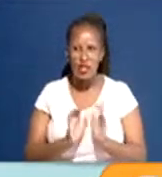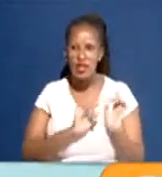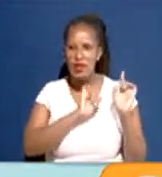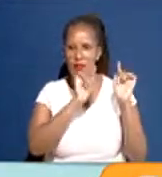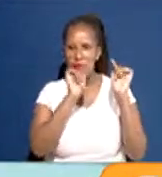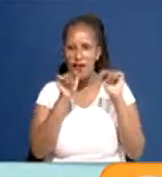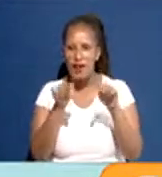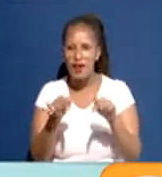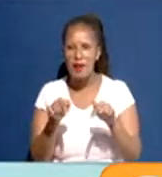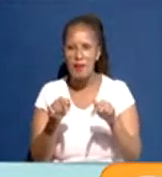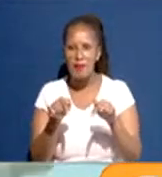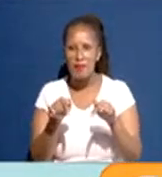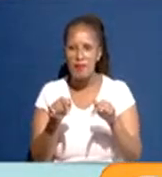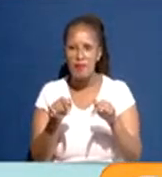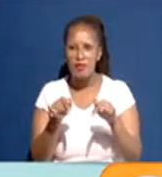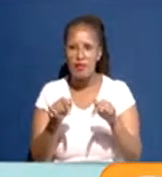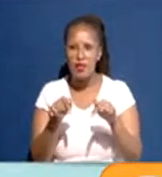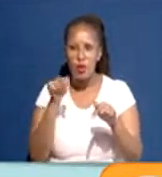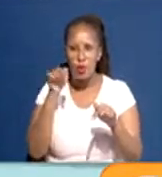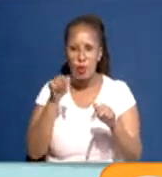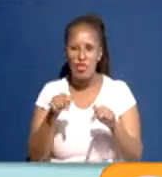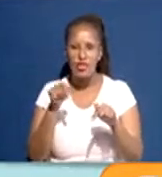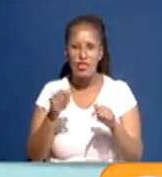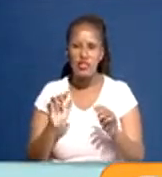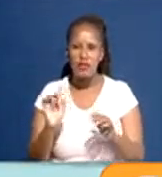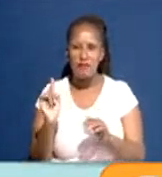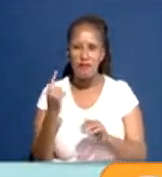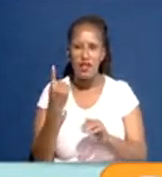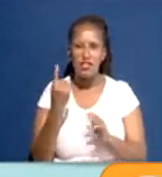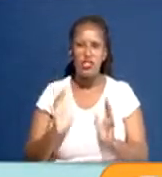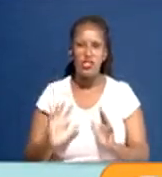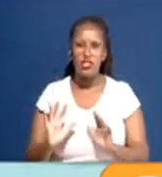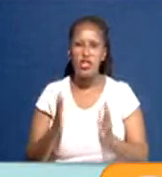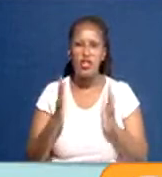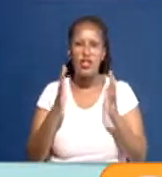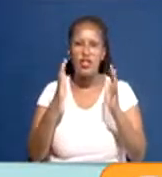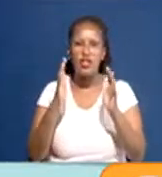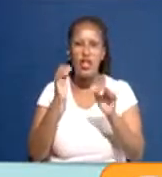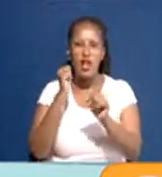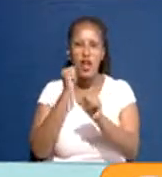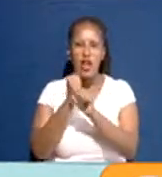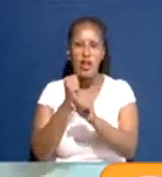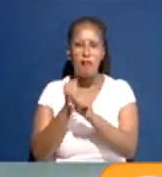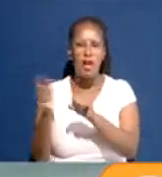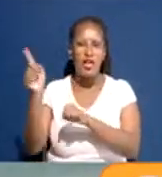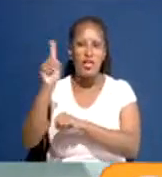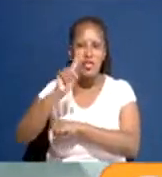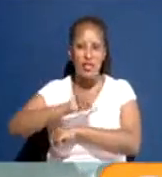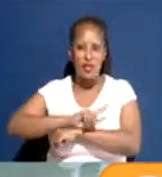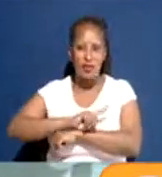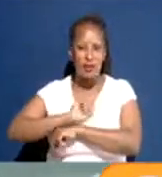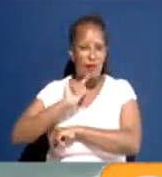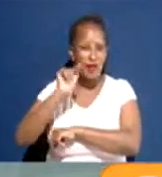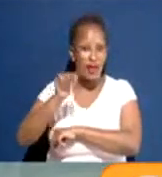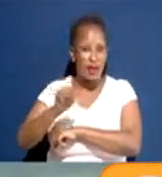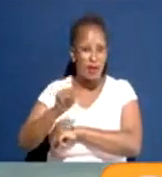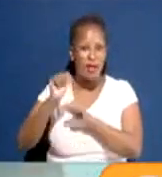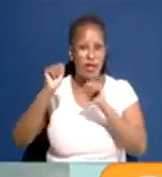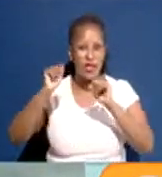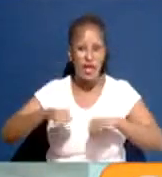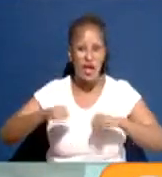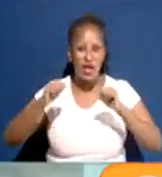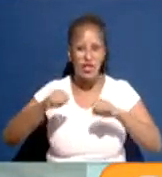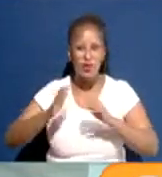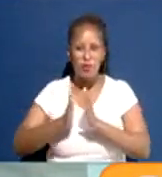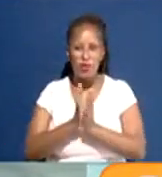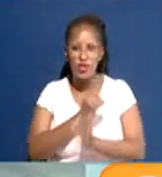hapa katika sherehe hii ya kwanza ya Labor Day ili nikubaliane na